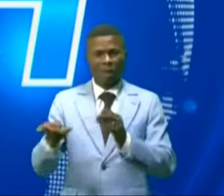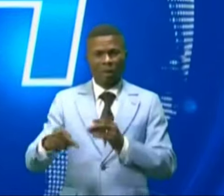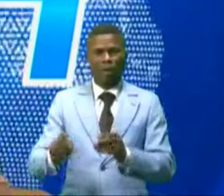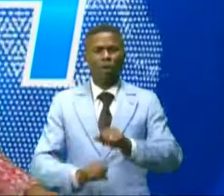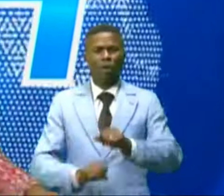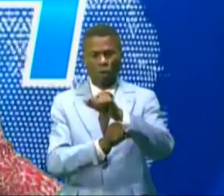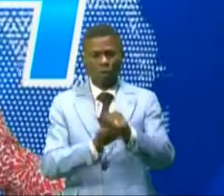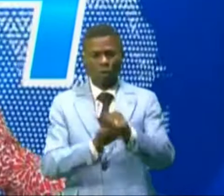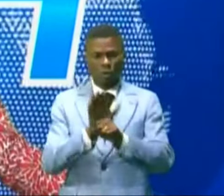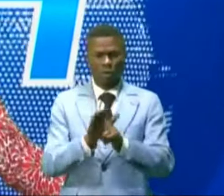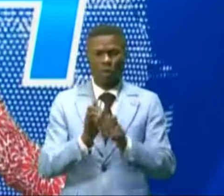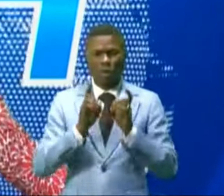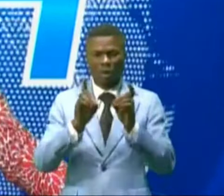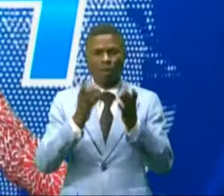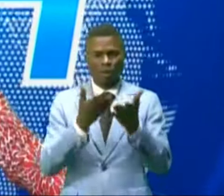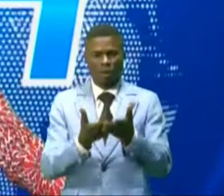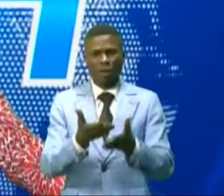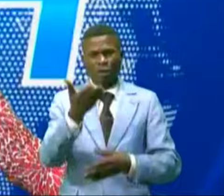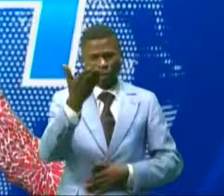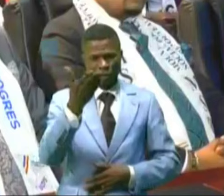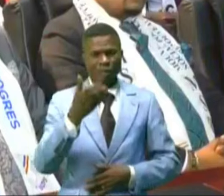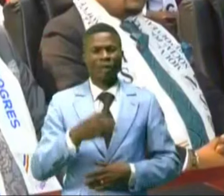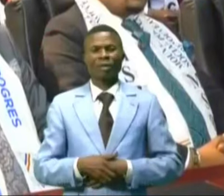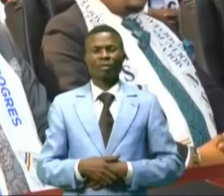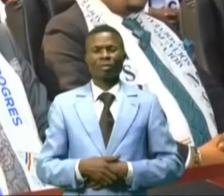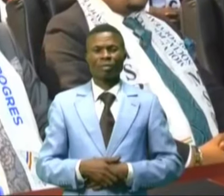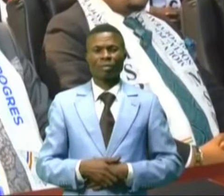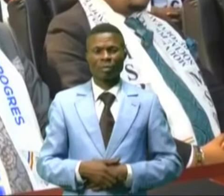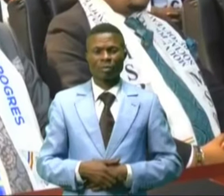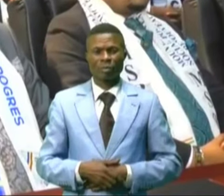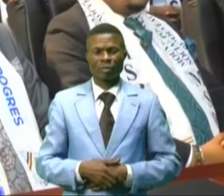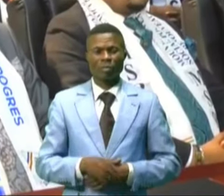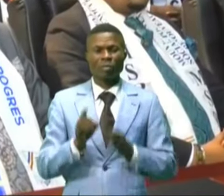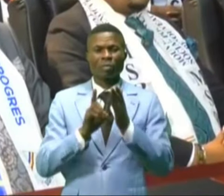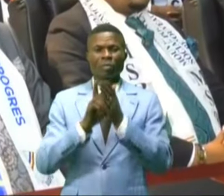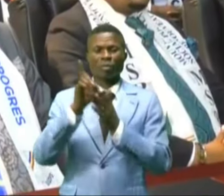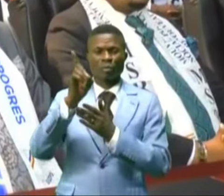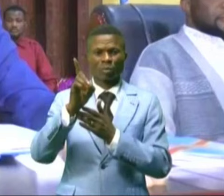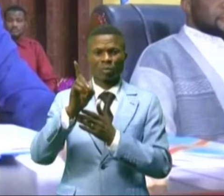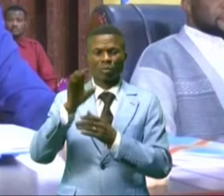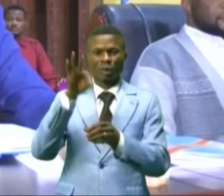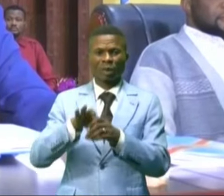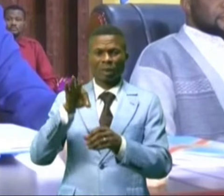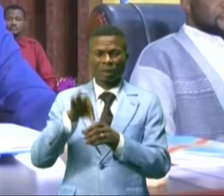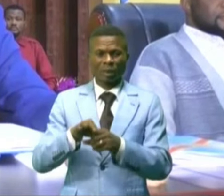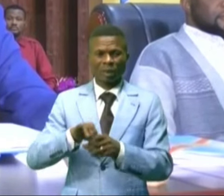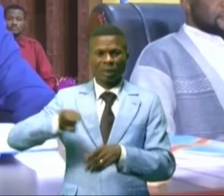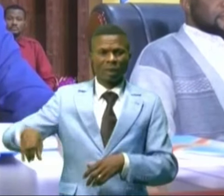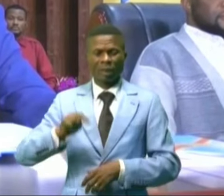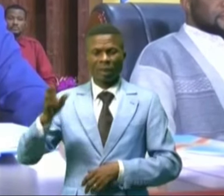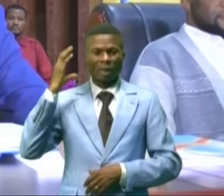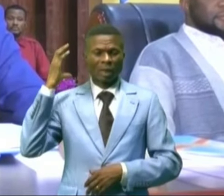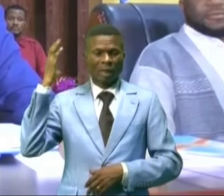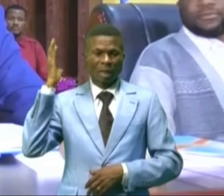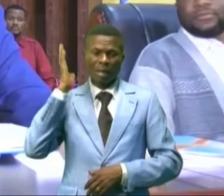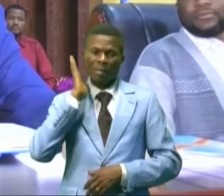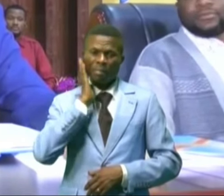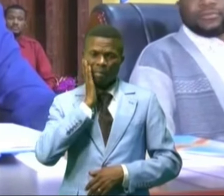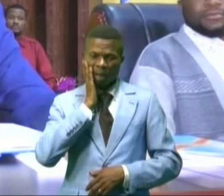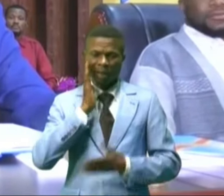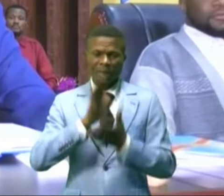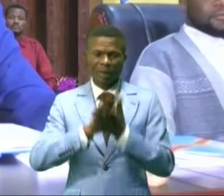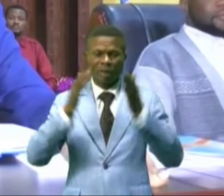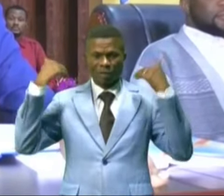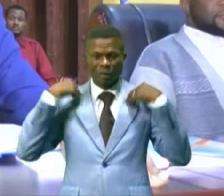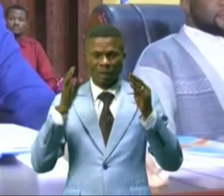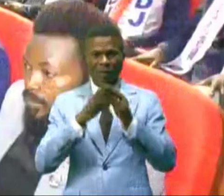d'une audience. Regardez. Saluer l'élévation de l'honorable Jean-Marie Kasia Chingambo à la tête de l'Assemblée provinciale du Lualaba et